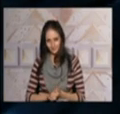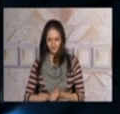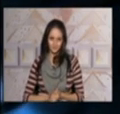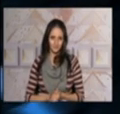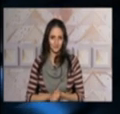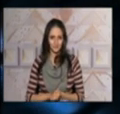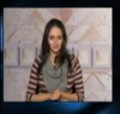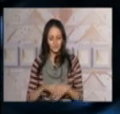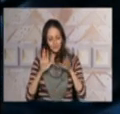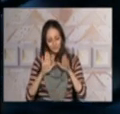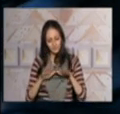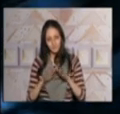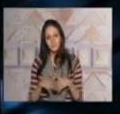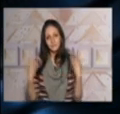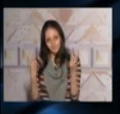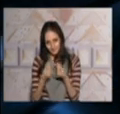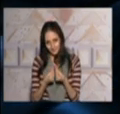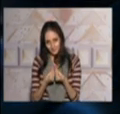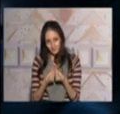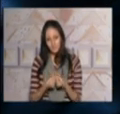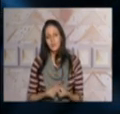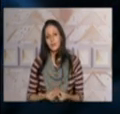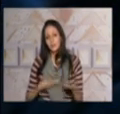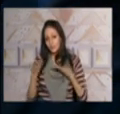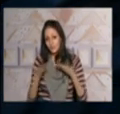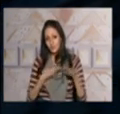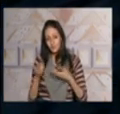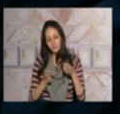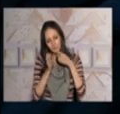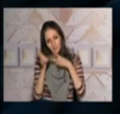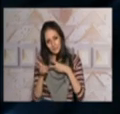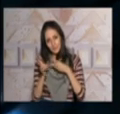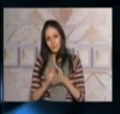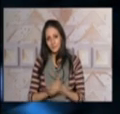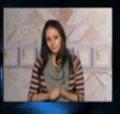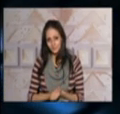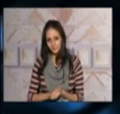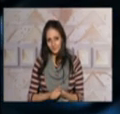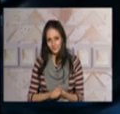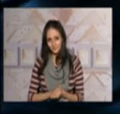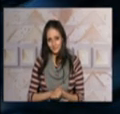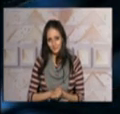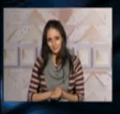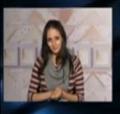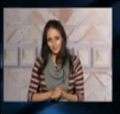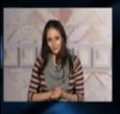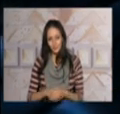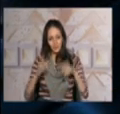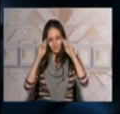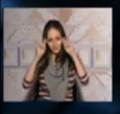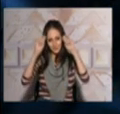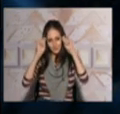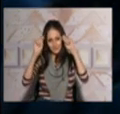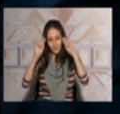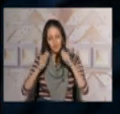الوضع اللي قائم ما بين الترويج السياحي، لان اصبح العميل بيحب ياخد اكتر من خبره